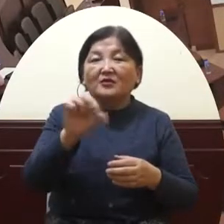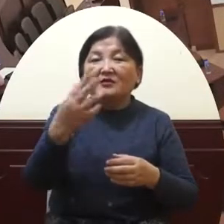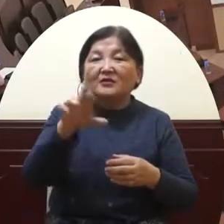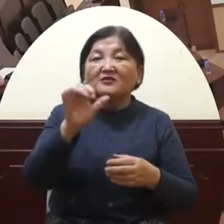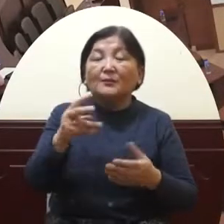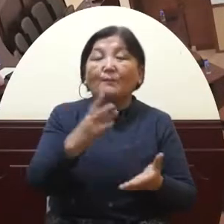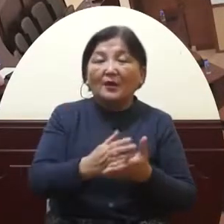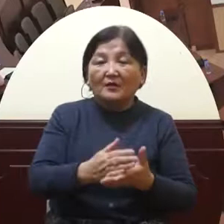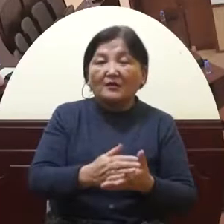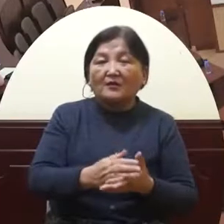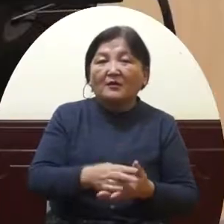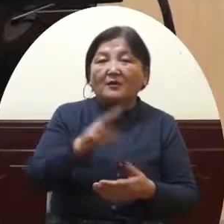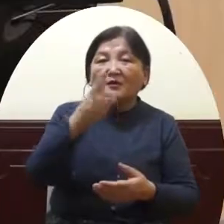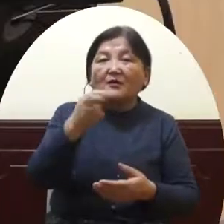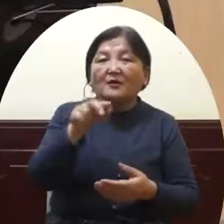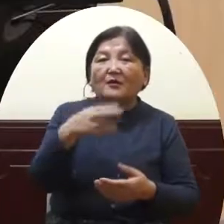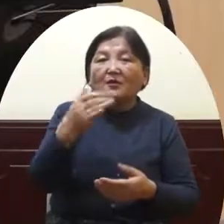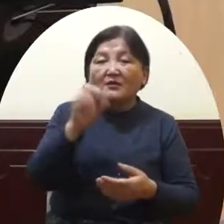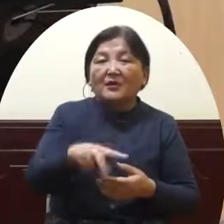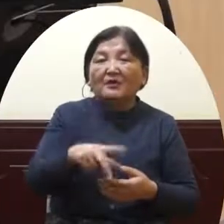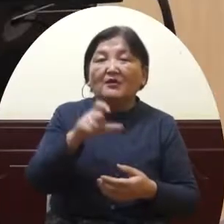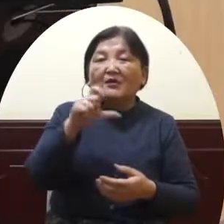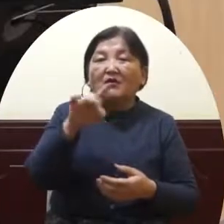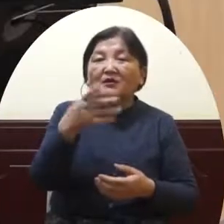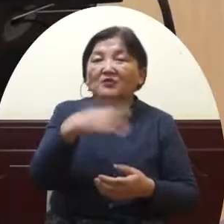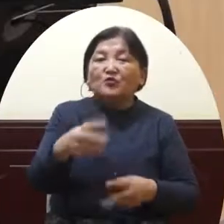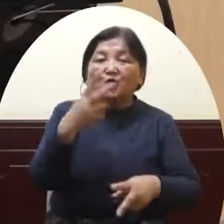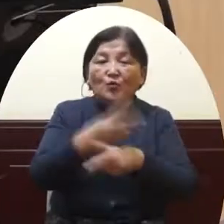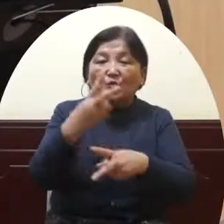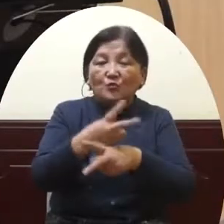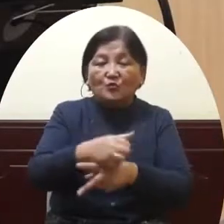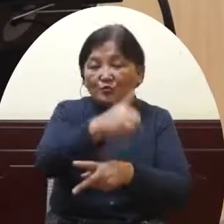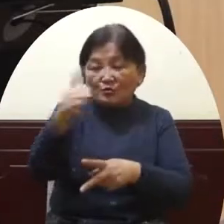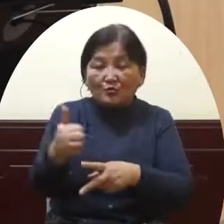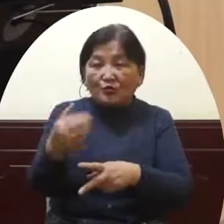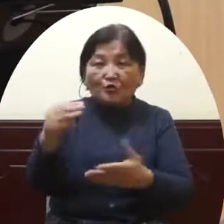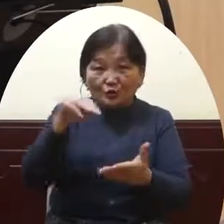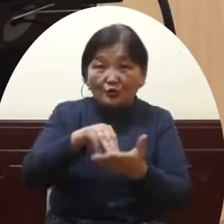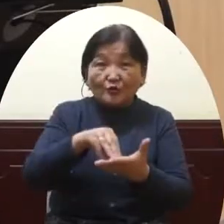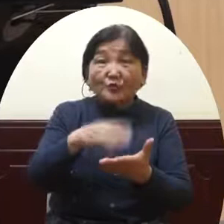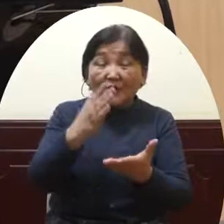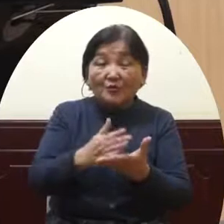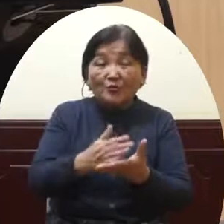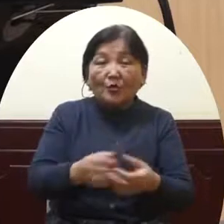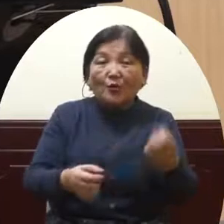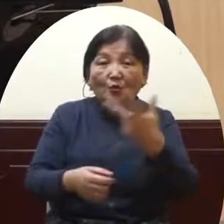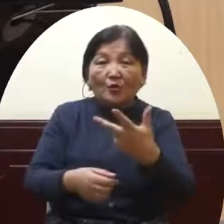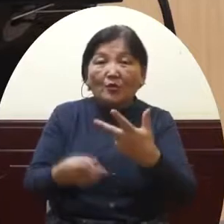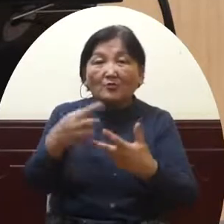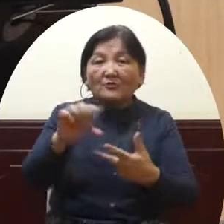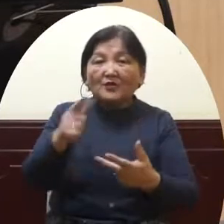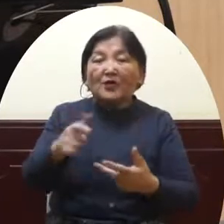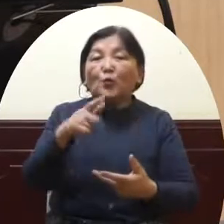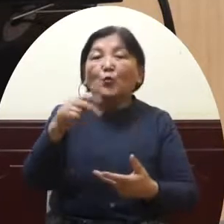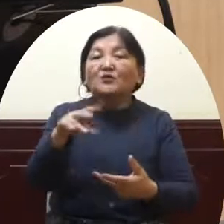эрх зүйн зохицуулалт бүгд картел эрх зүйн зохицуулалттай. Ийм тохиолдолд 3-40 хүчний цоо шин улс төрийн